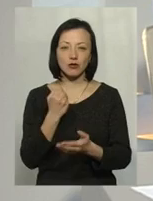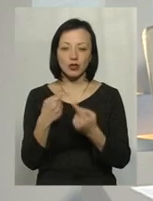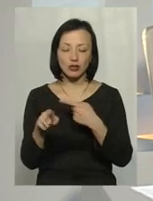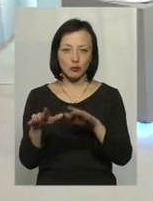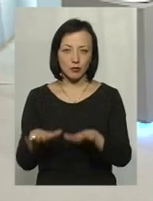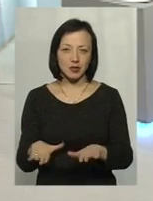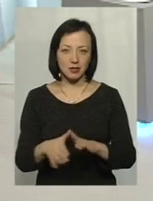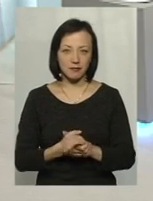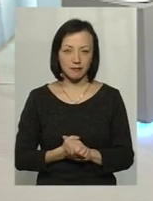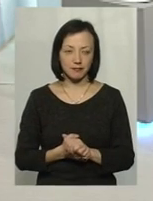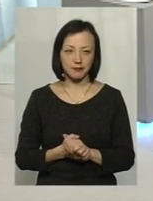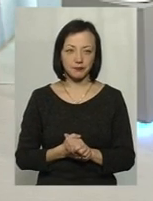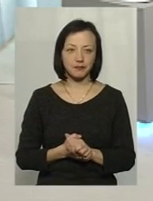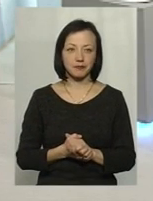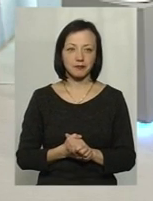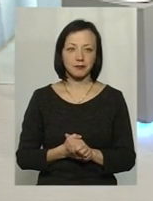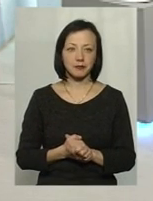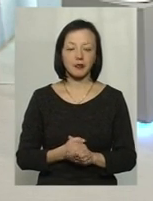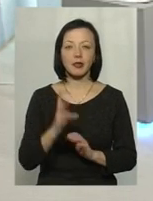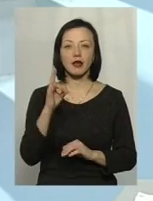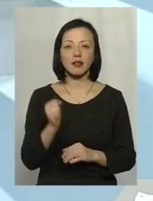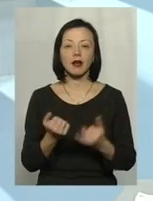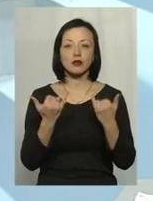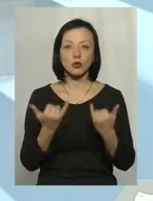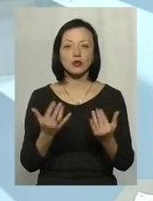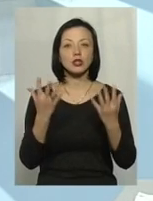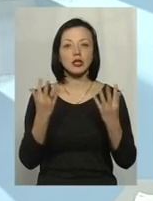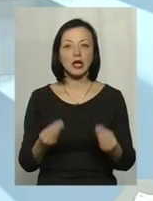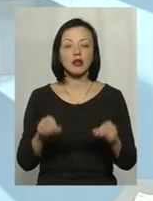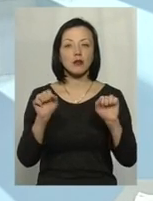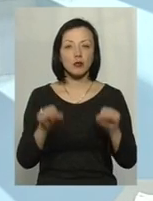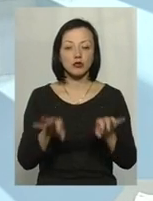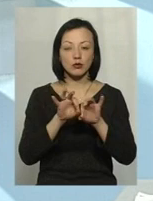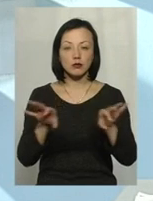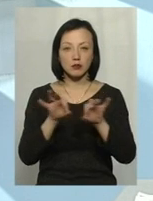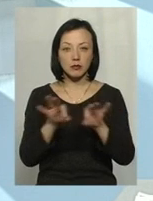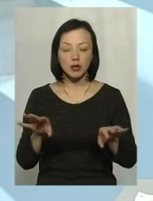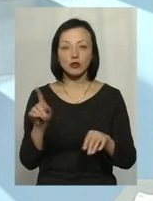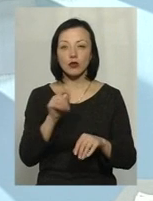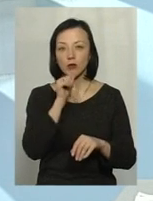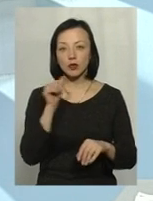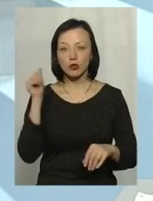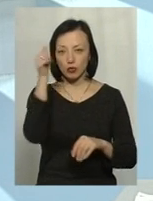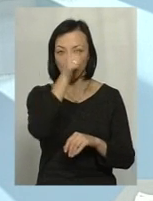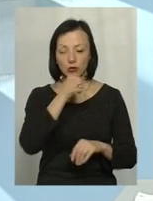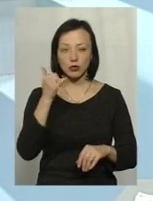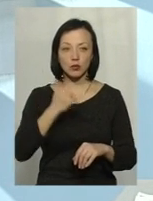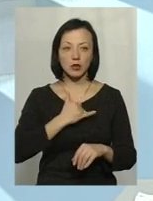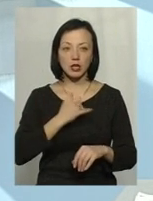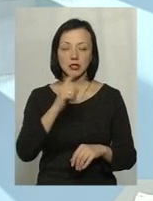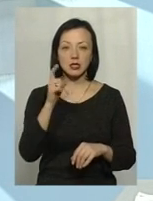призначення? На сьогоднішній день я можу проконстатувати той факт, що в минулому році в нас